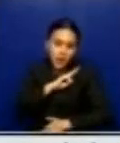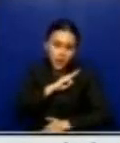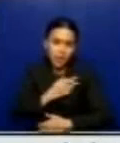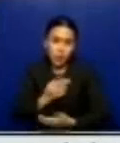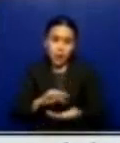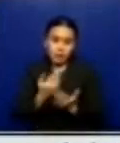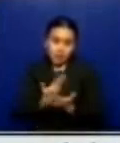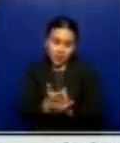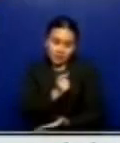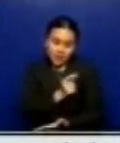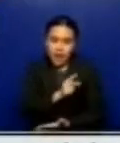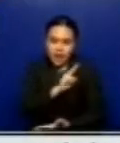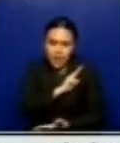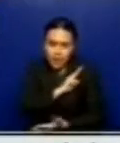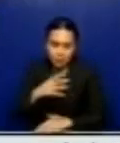อง